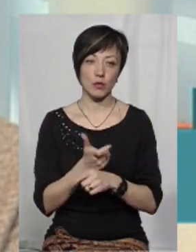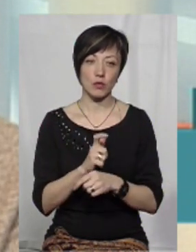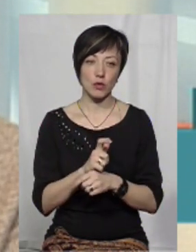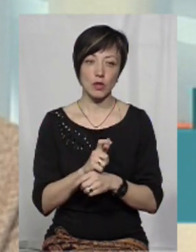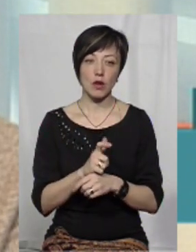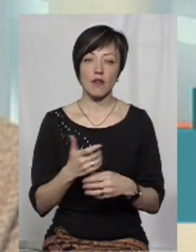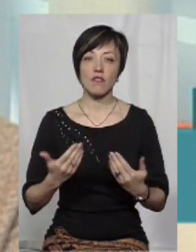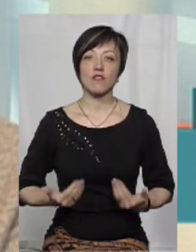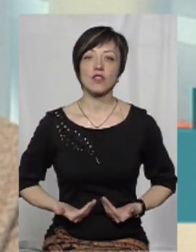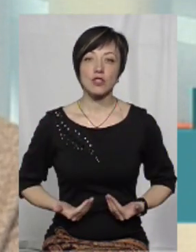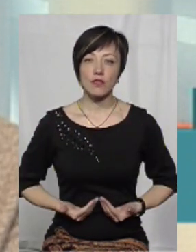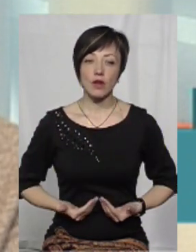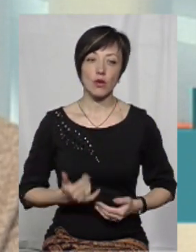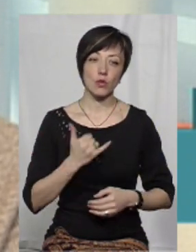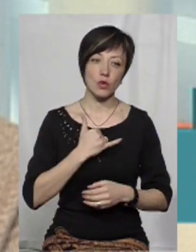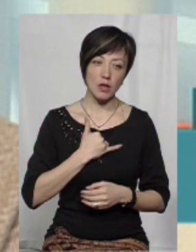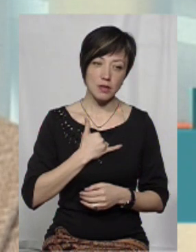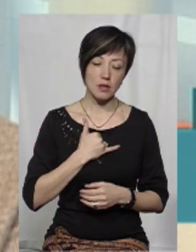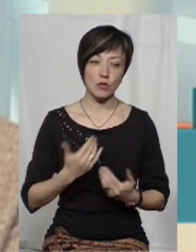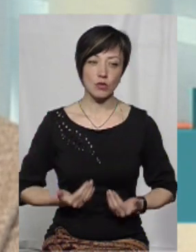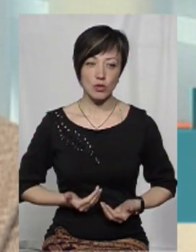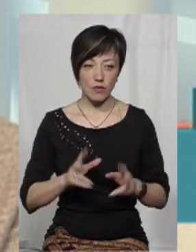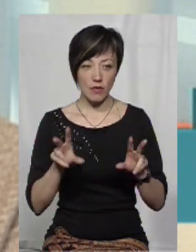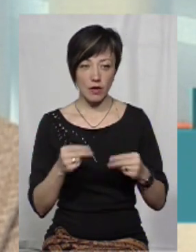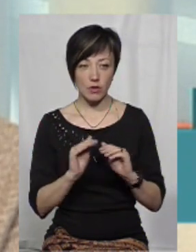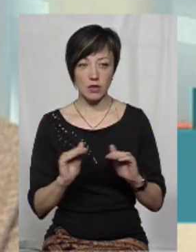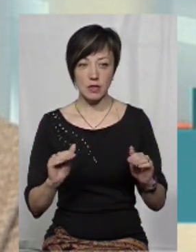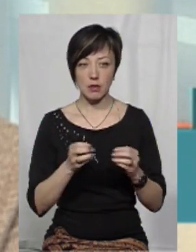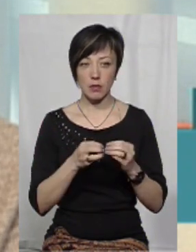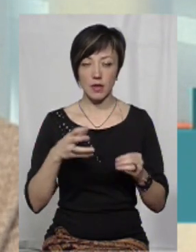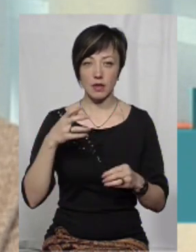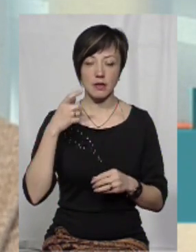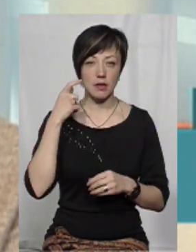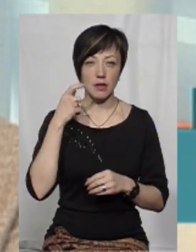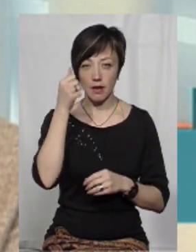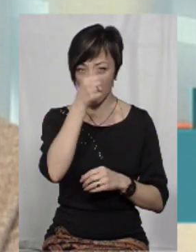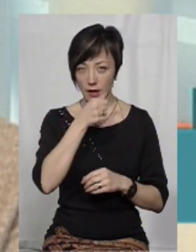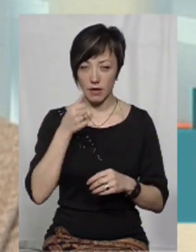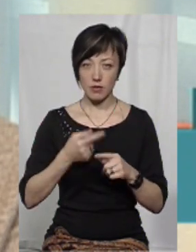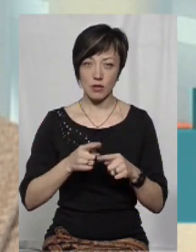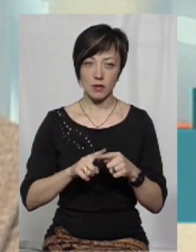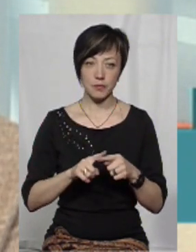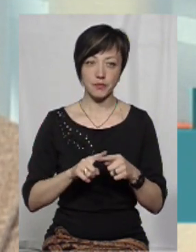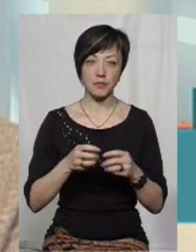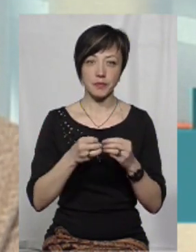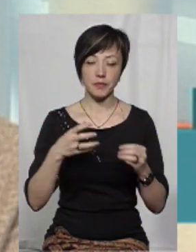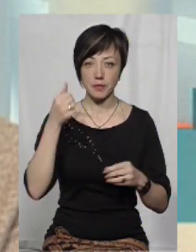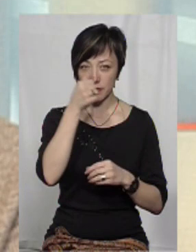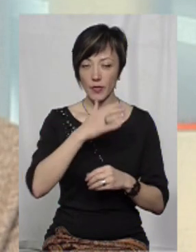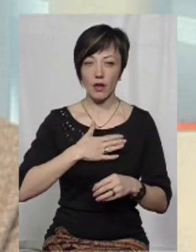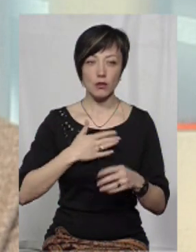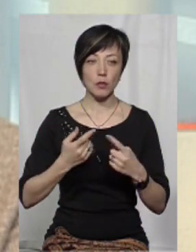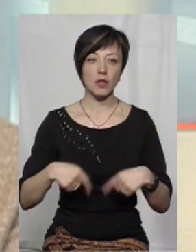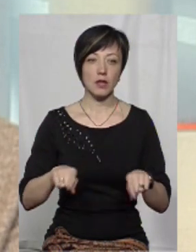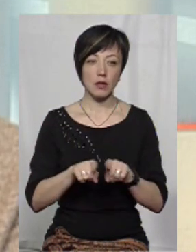больше. Выживаемость. И у нас выживают дети, у нас за 15 лет, вот в этом, в 20-м году будет 15 лет